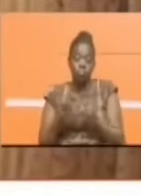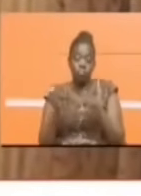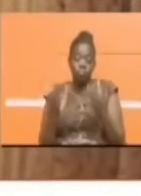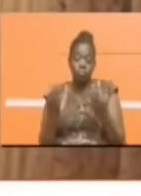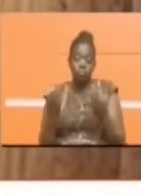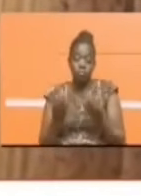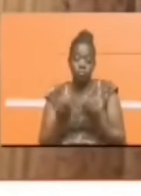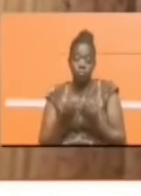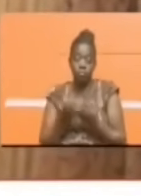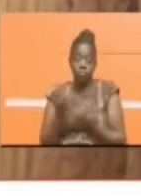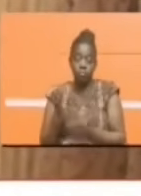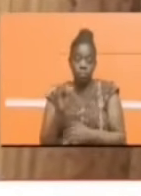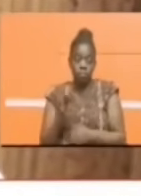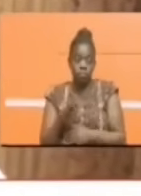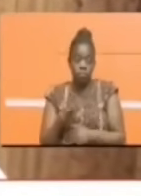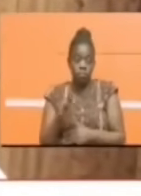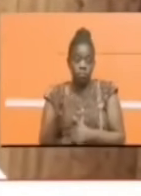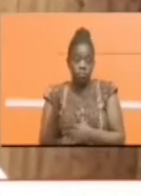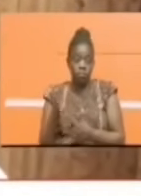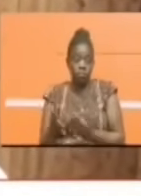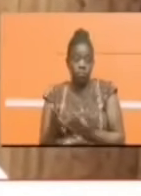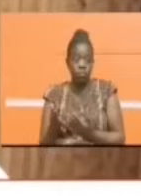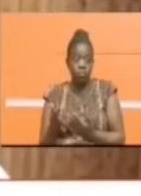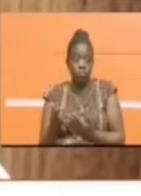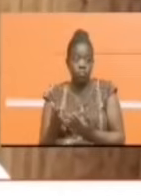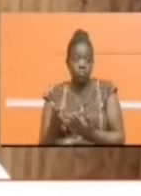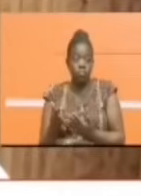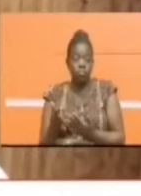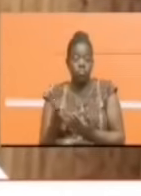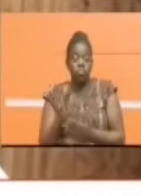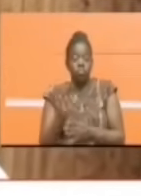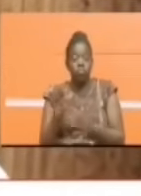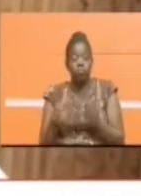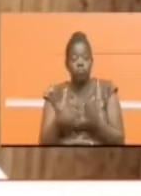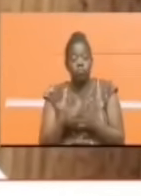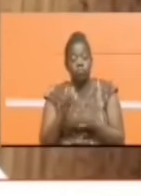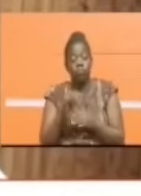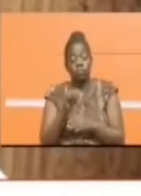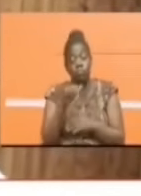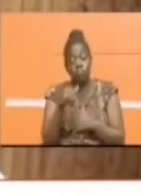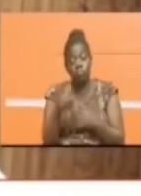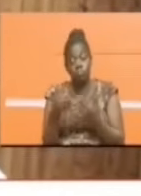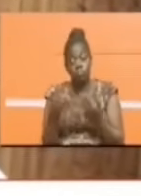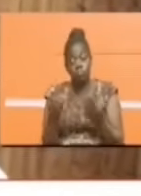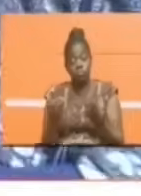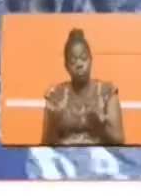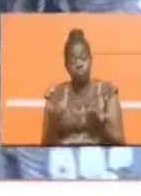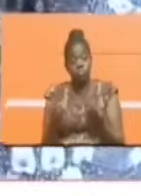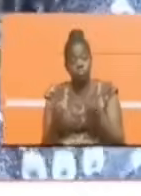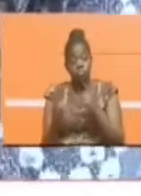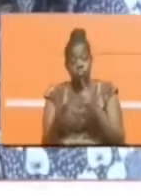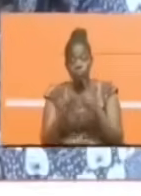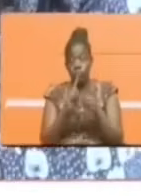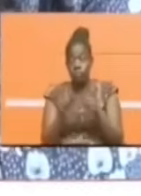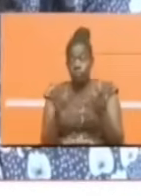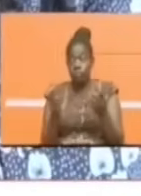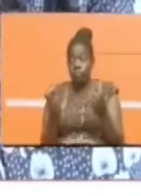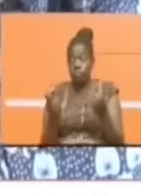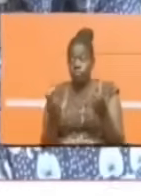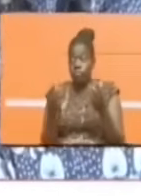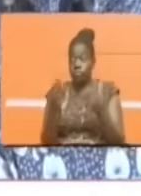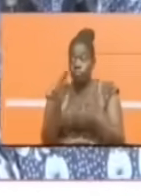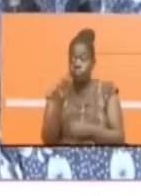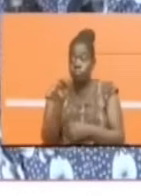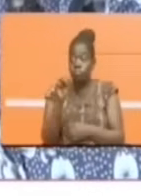famire eyo eyakaggwa bonna babiyite bannaabwe baggweyo ebirongo yitu Haji Hussein Malika